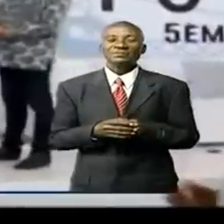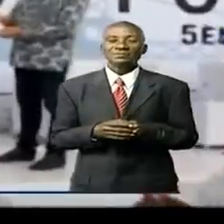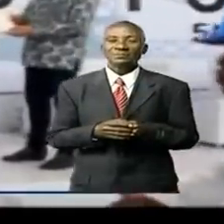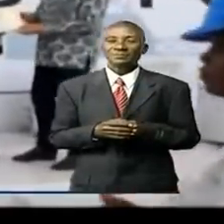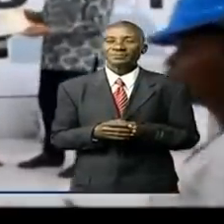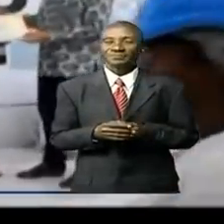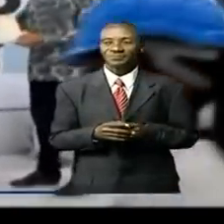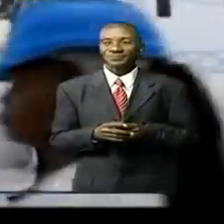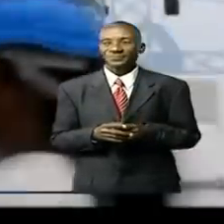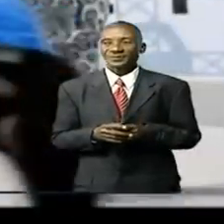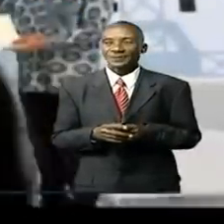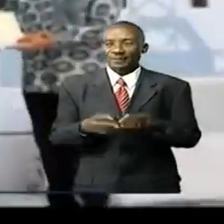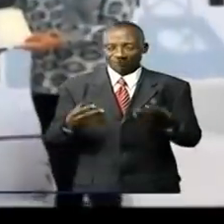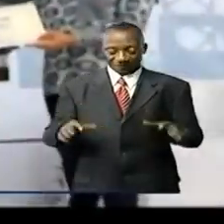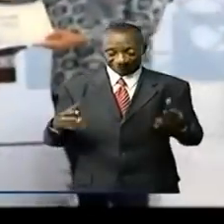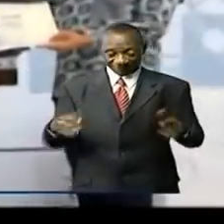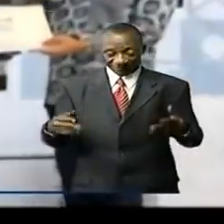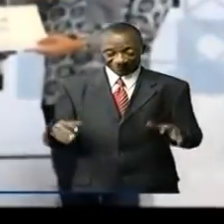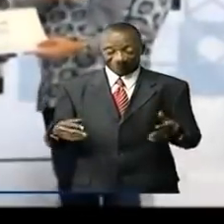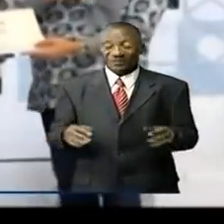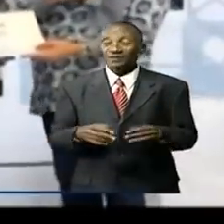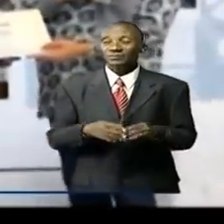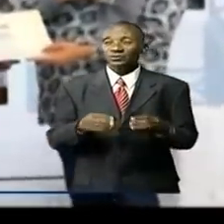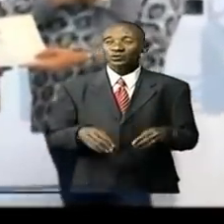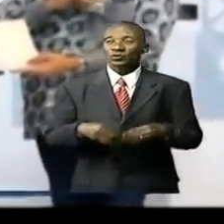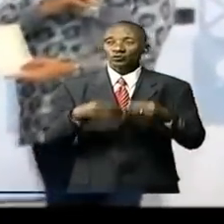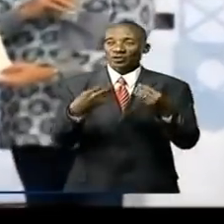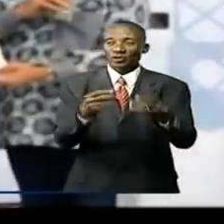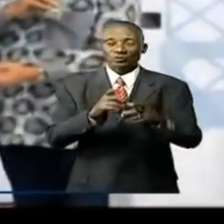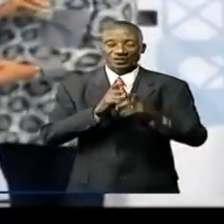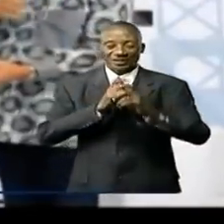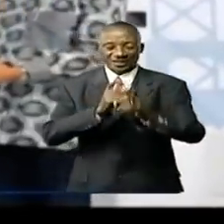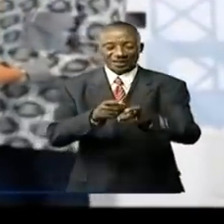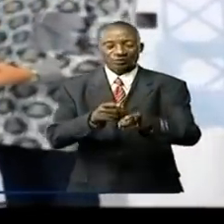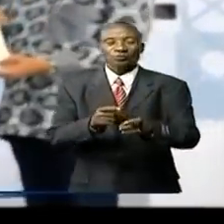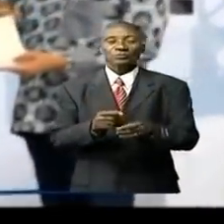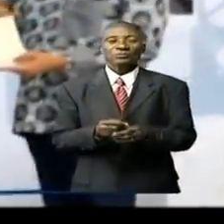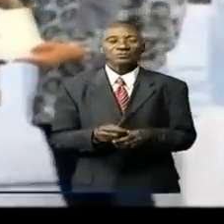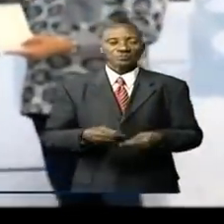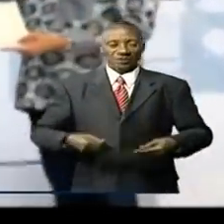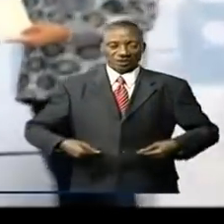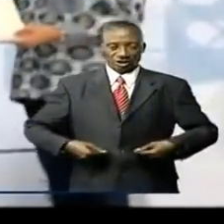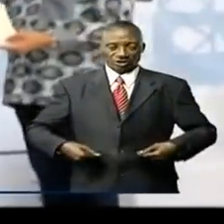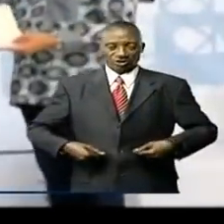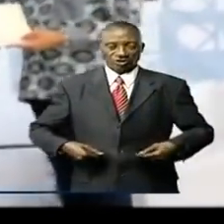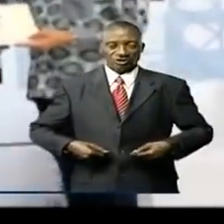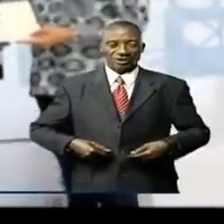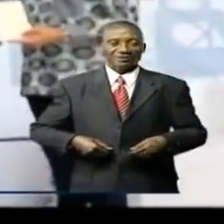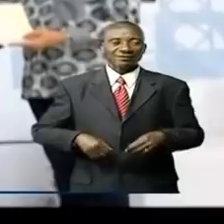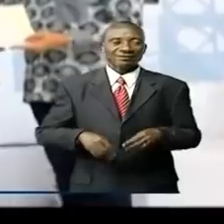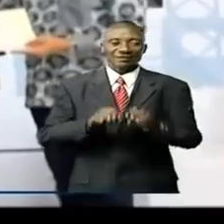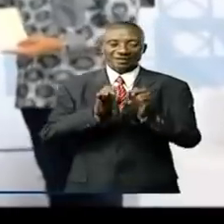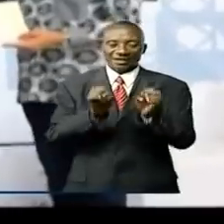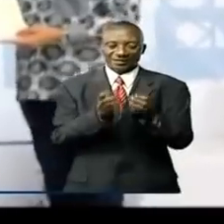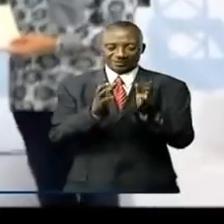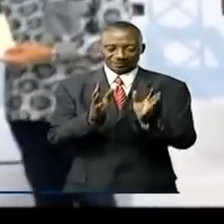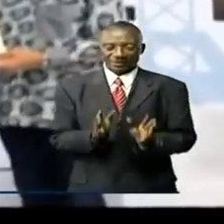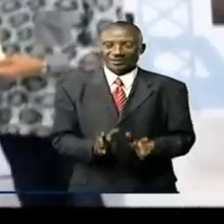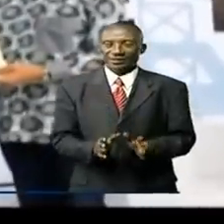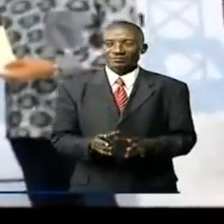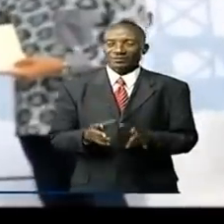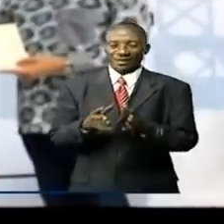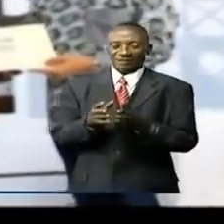La remise de prix a été un autre temps fort qui a honoré les jeunes entrepreneurs dont un groupe d'étudiants de